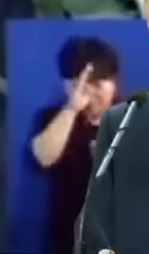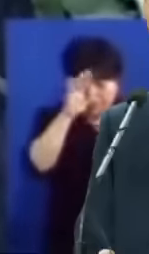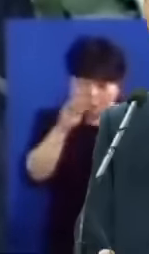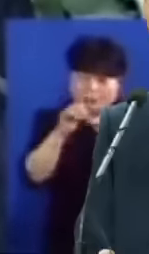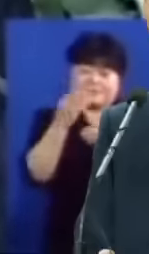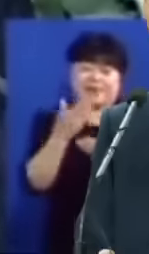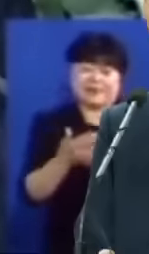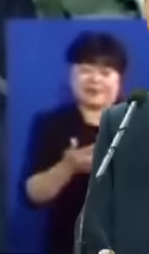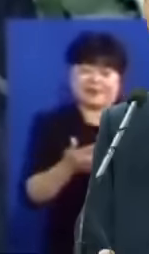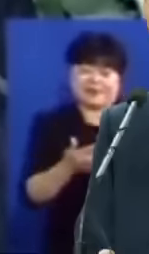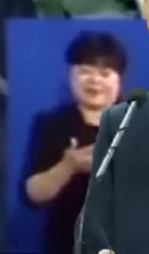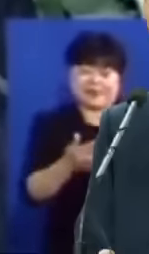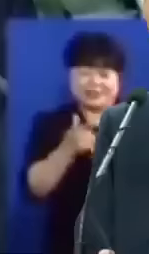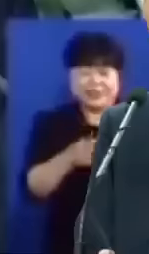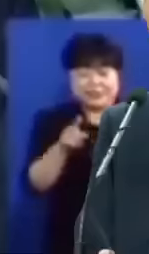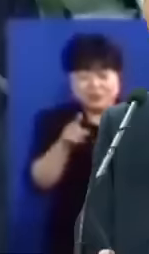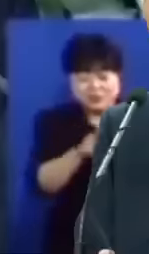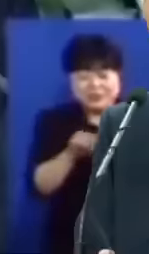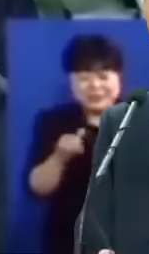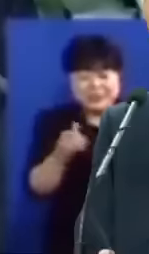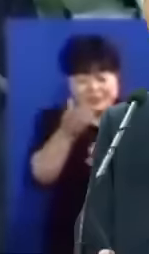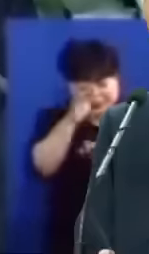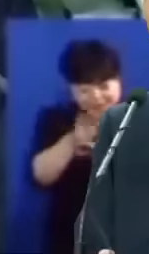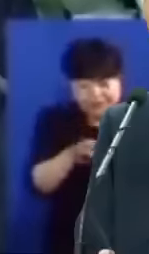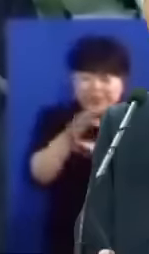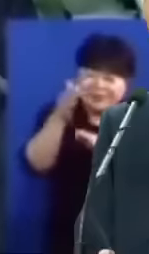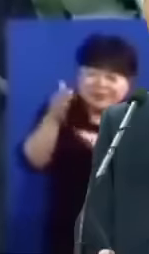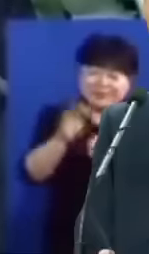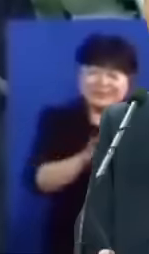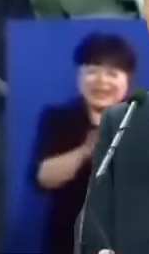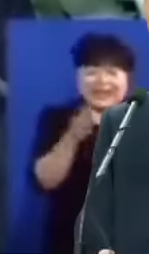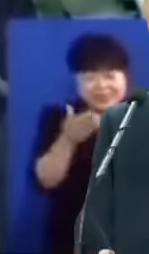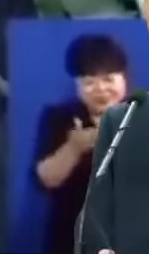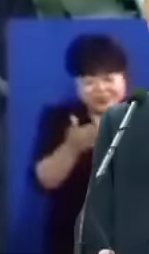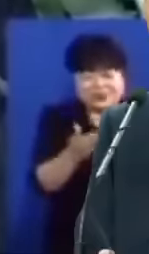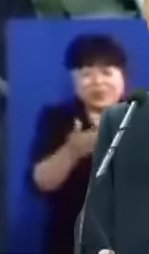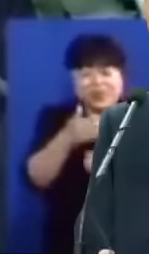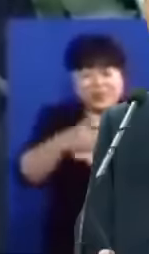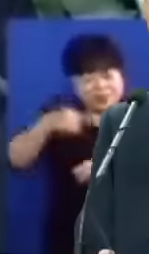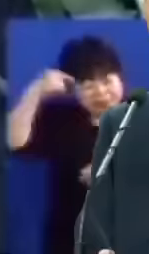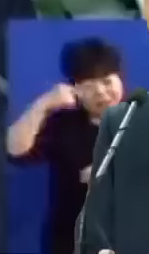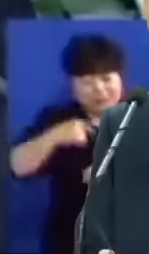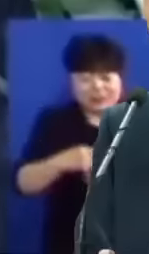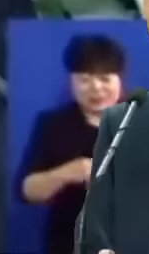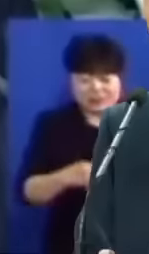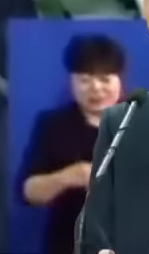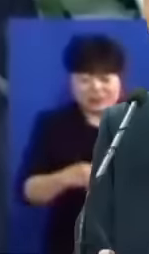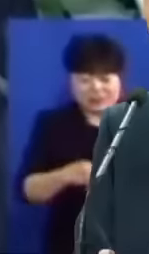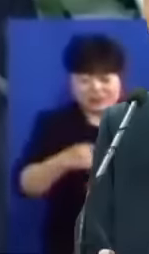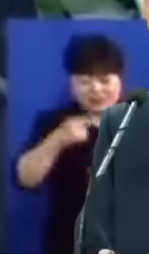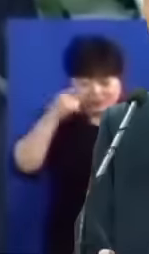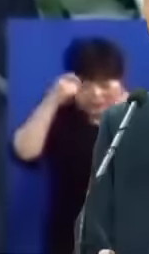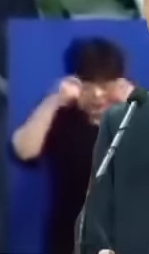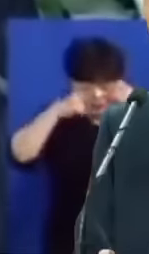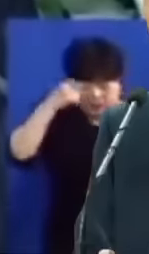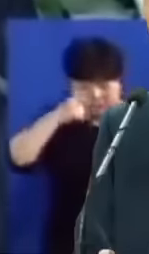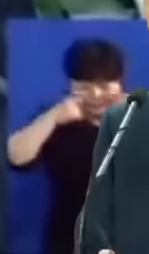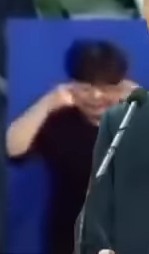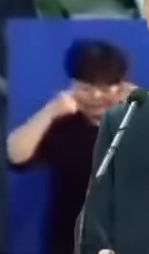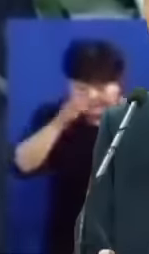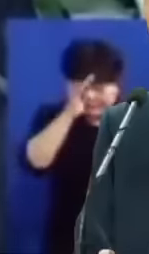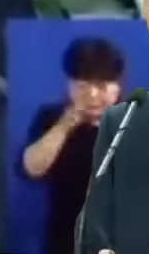나아요. 우리 예수 믿는 사람이 가서 예배도 봐주고 사랑해주고 고맙게 느끼면 우울증과 조울증이 나았고 그